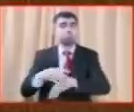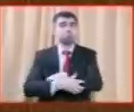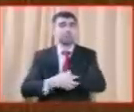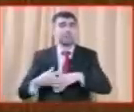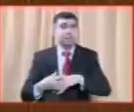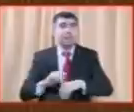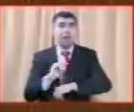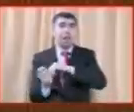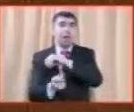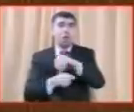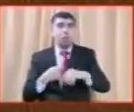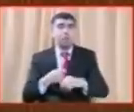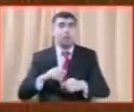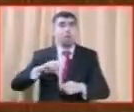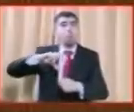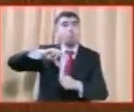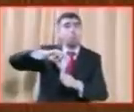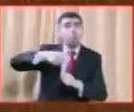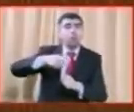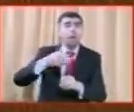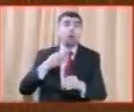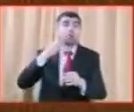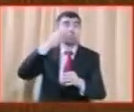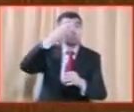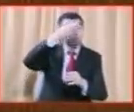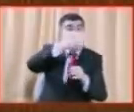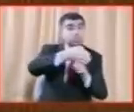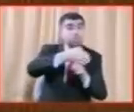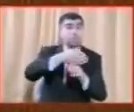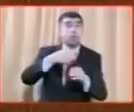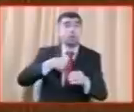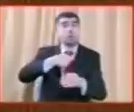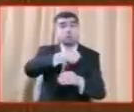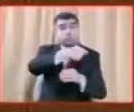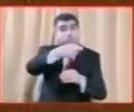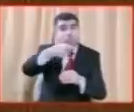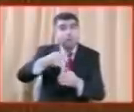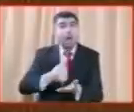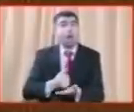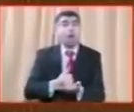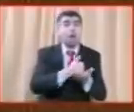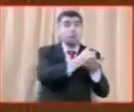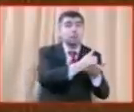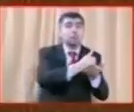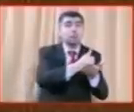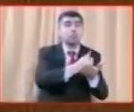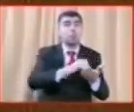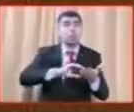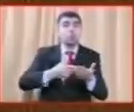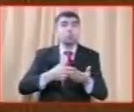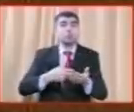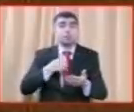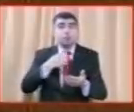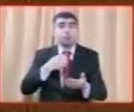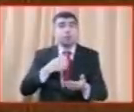ابحاث كيفاش البوتاغاز وصلت لواحد الدوار اللي وقعت فيه الفيضانات وحنا عاد غاديين بالماده. هذه